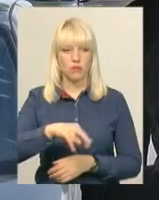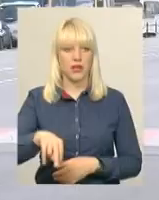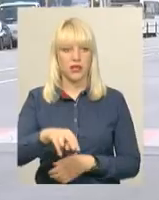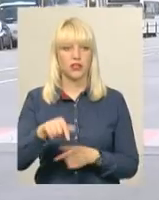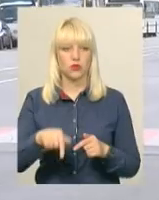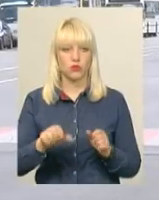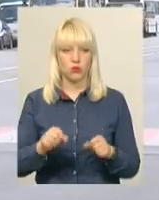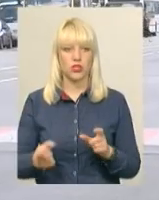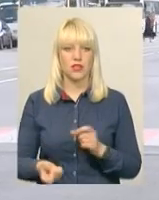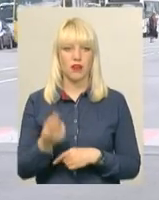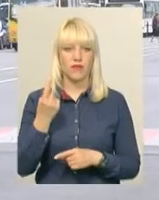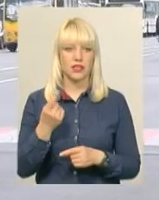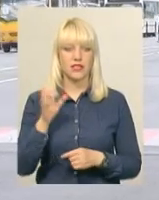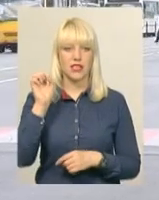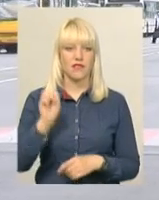світлофор.